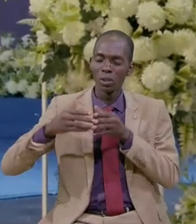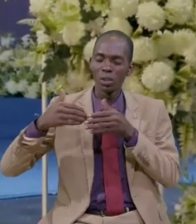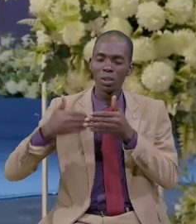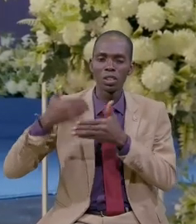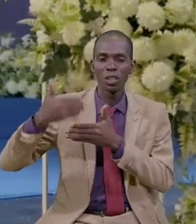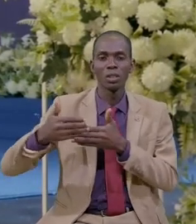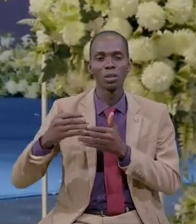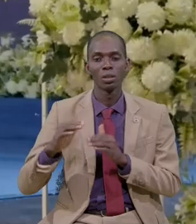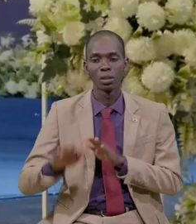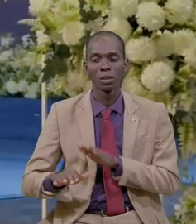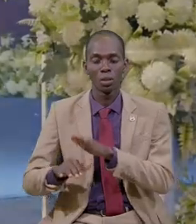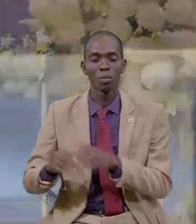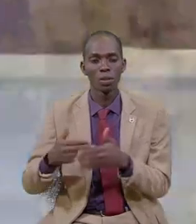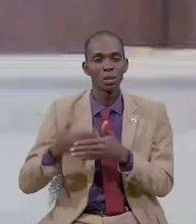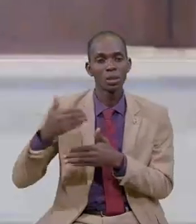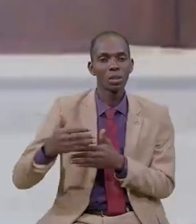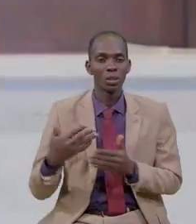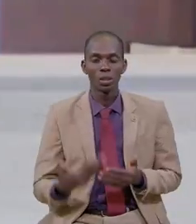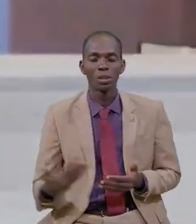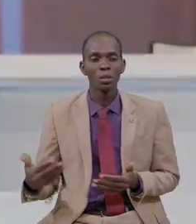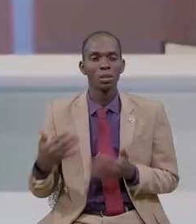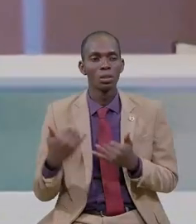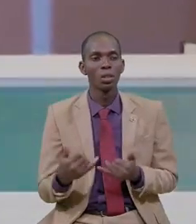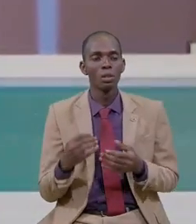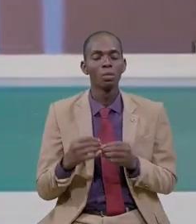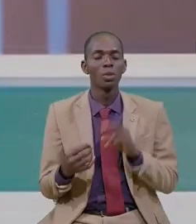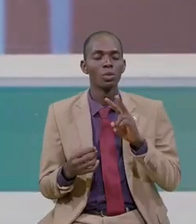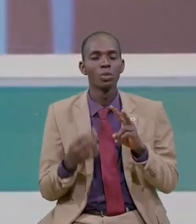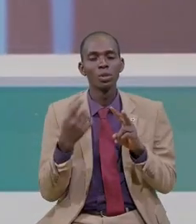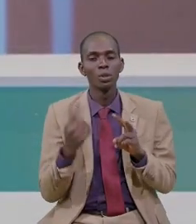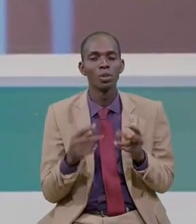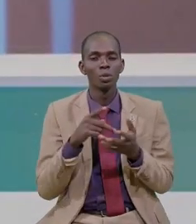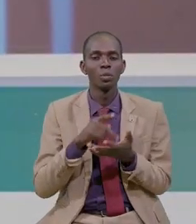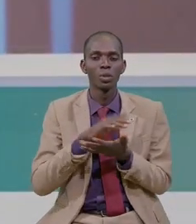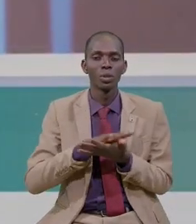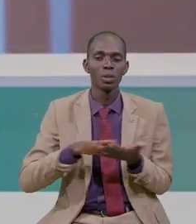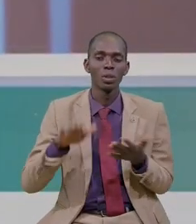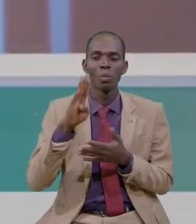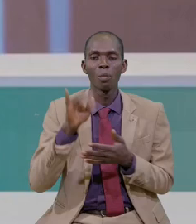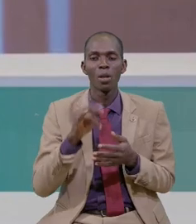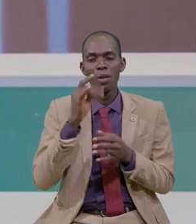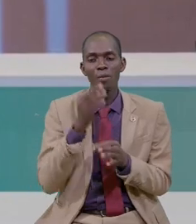suivante. Deuxième élément, la pureté par la foi